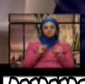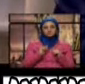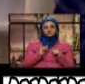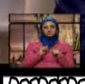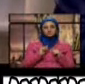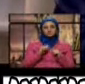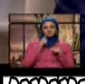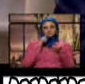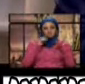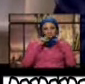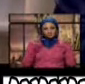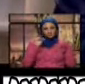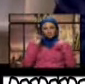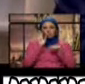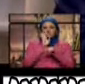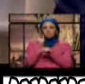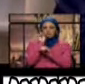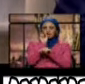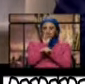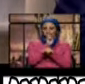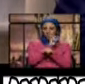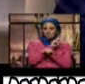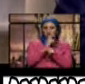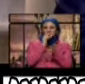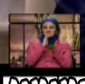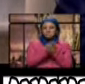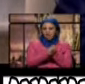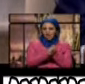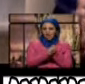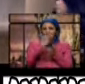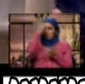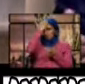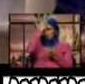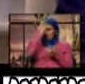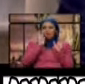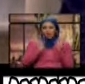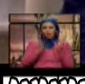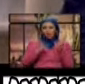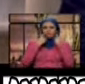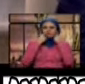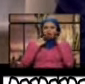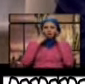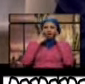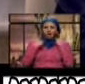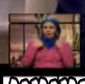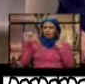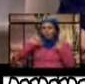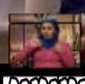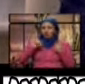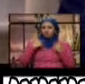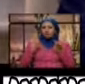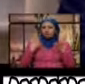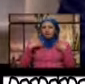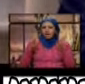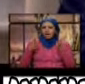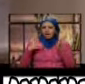هذه المآثر الجميلة وسيرة الصحابة، إذا كان عمر بن الخطاب يعني يخشى أن يكون من هؤلاء فما بالنا احنا كلنا